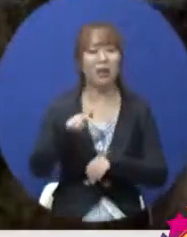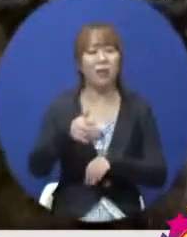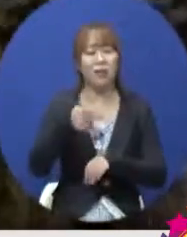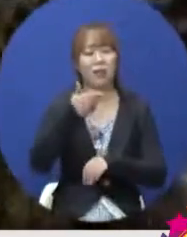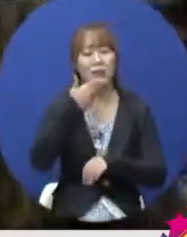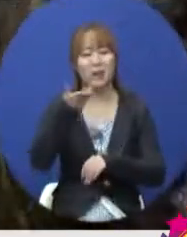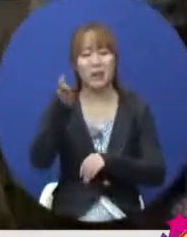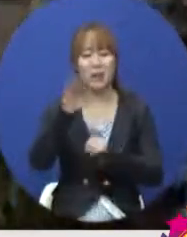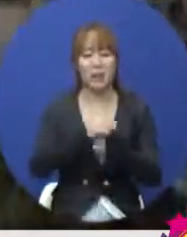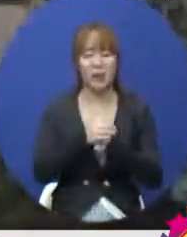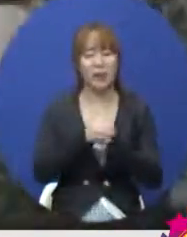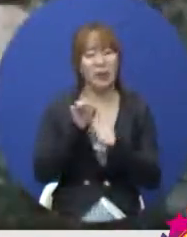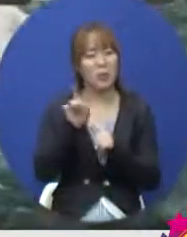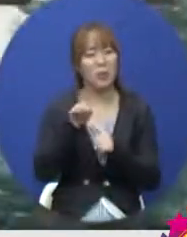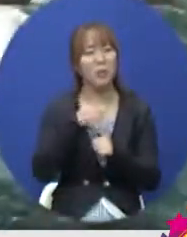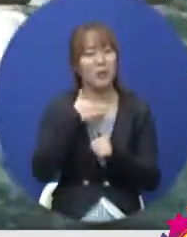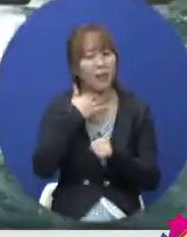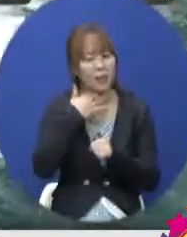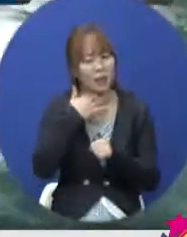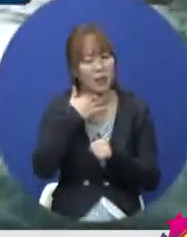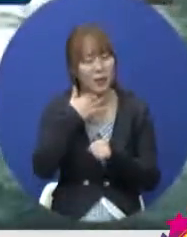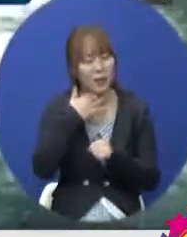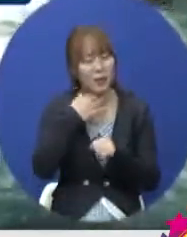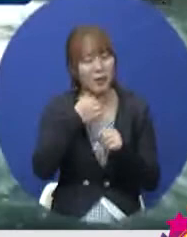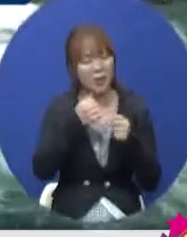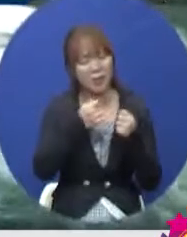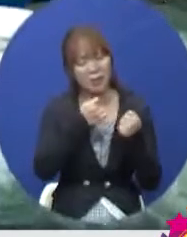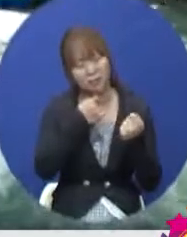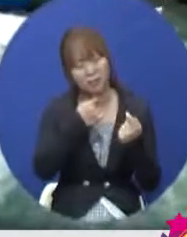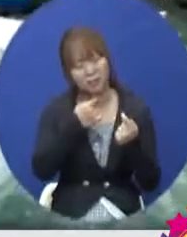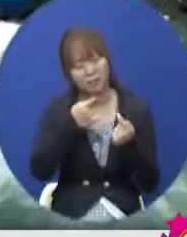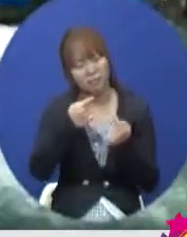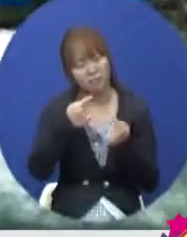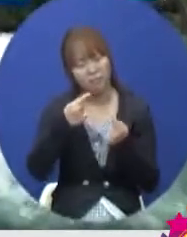없는데 요 놈의 숫자가